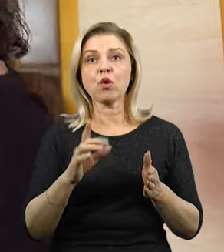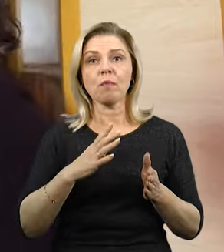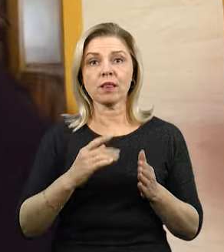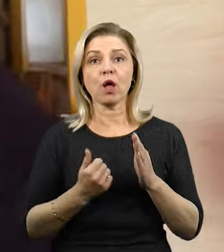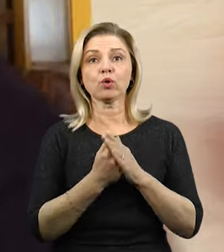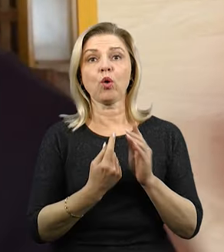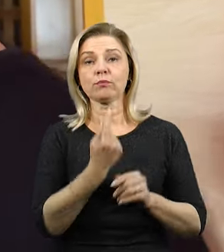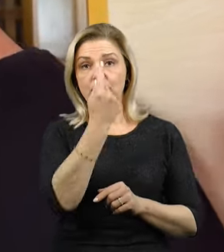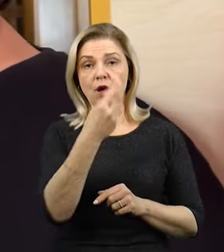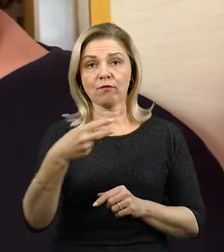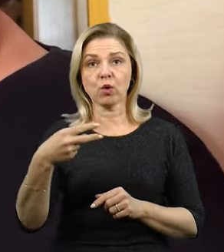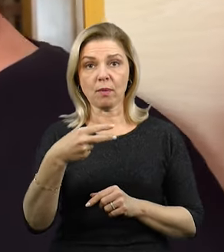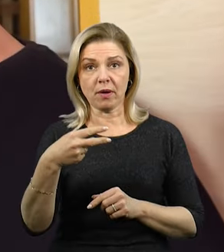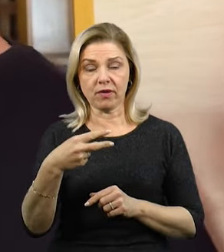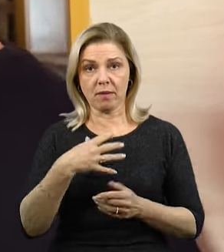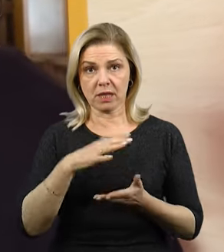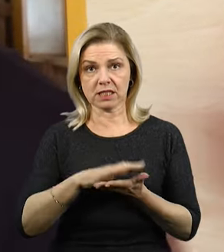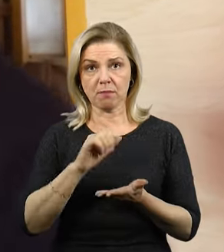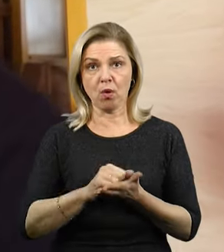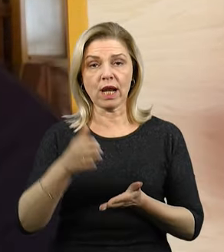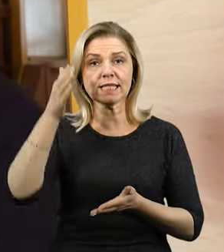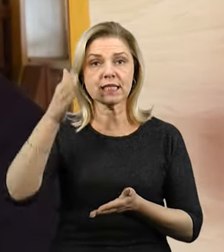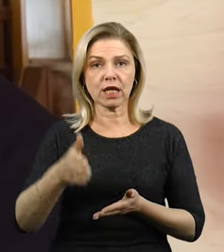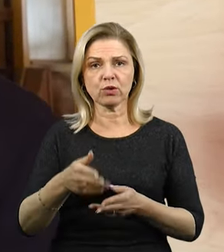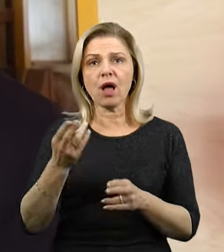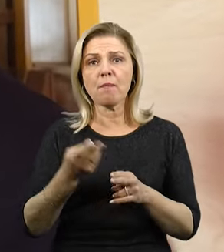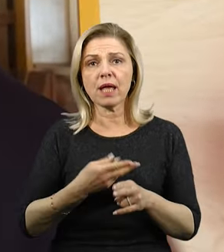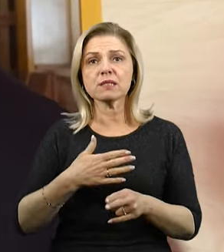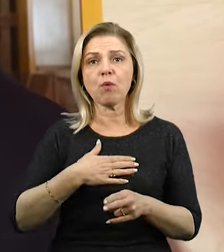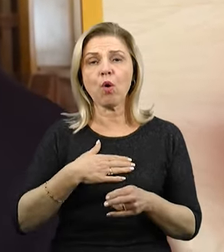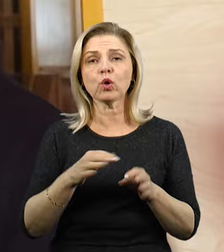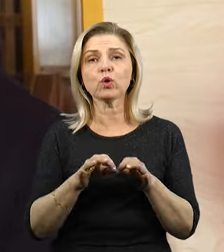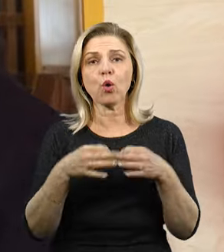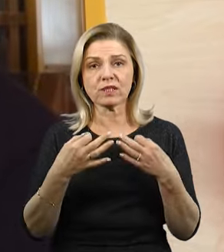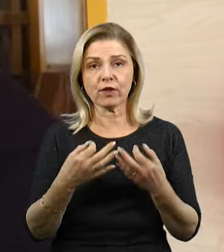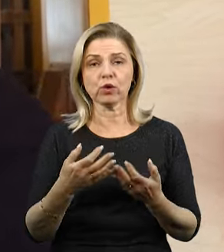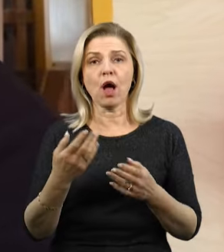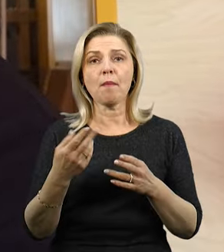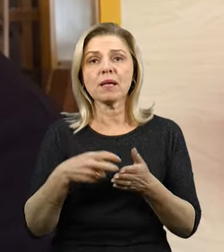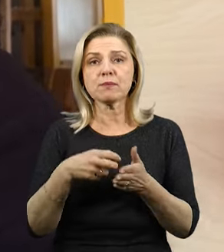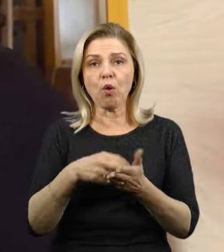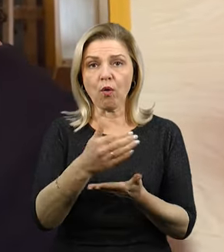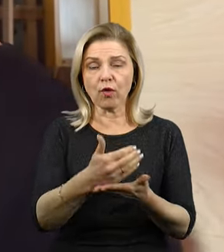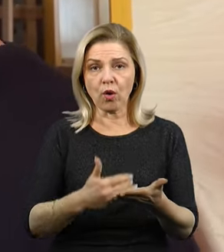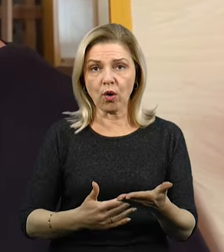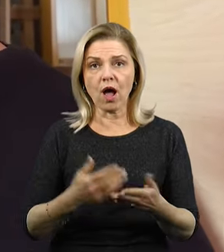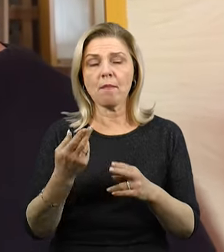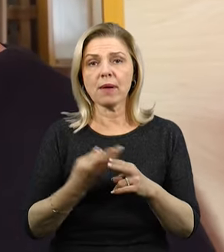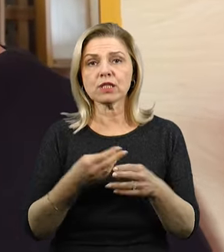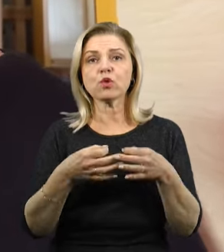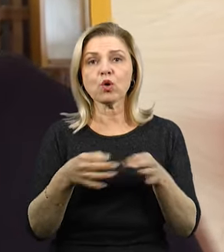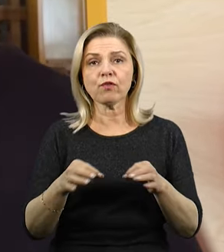другий поверх вони зруйнували Мою стіну без мого дозволу письмового без дозволу якись там